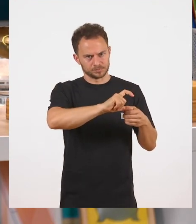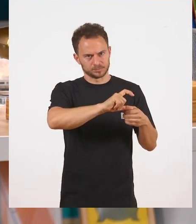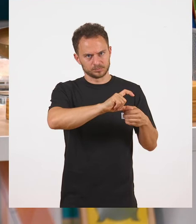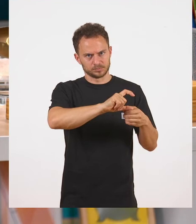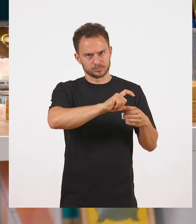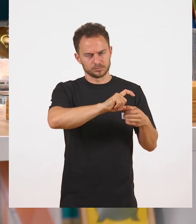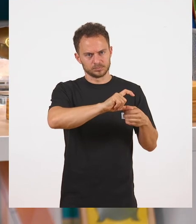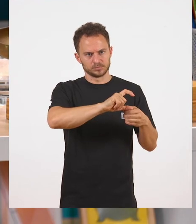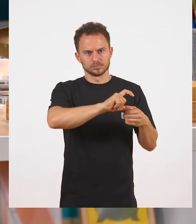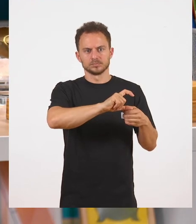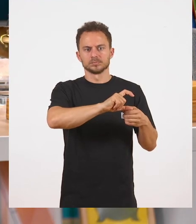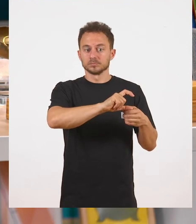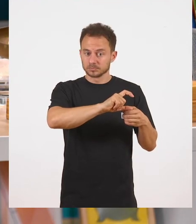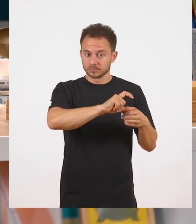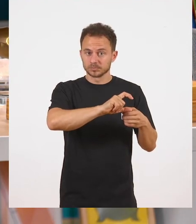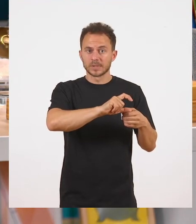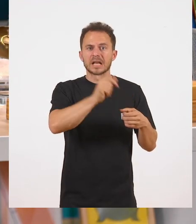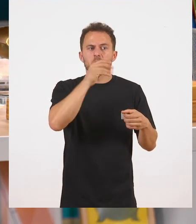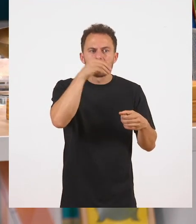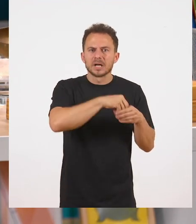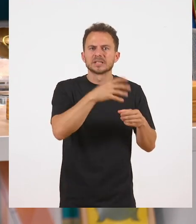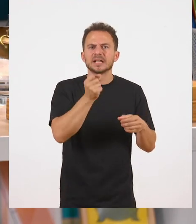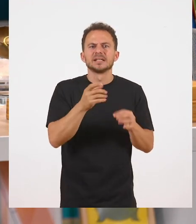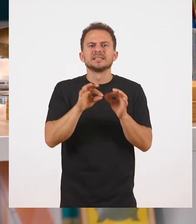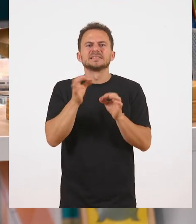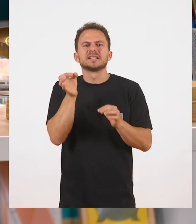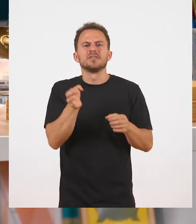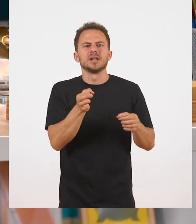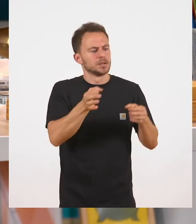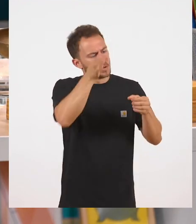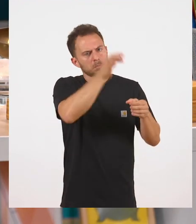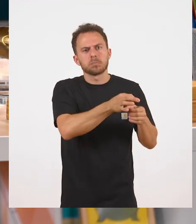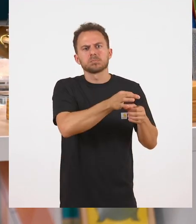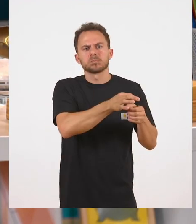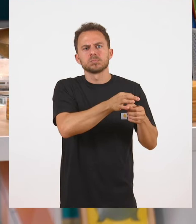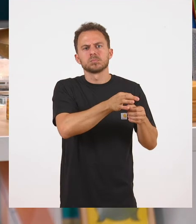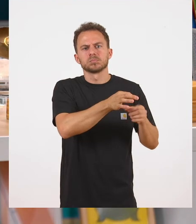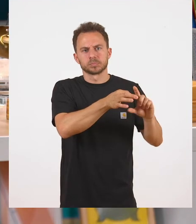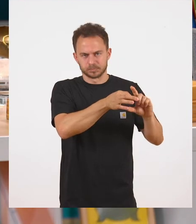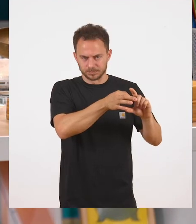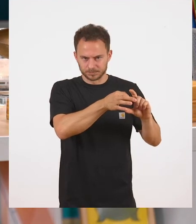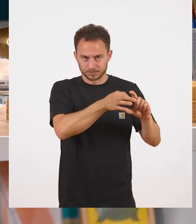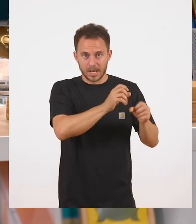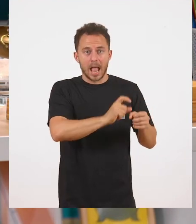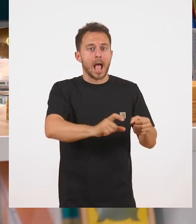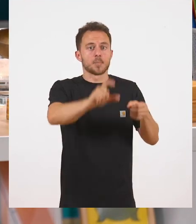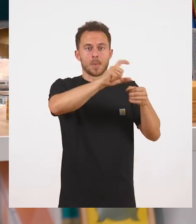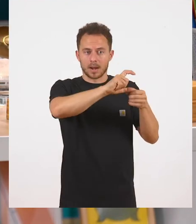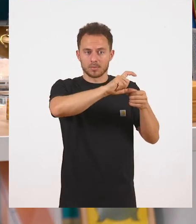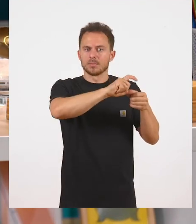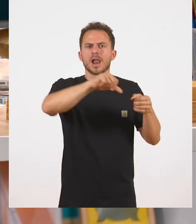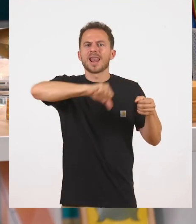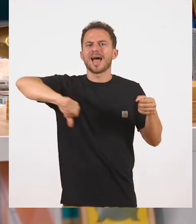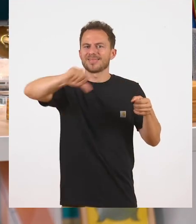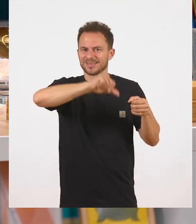ζαχαροπλαστικής για να φαίνεται ότι είναι το νερό. Στο νεράκι λοιπόν παρατηρούμε ότι υπάρχει και ένα σταφύλι μέσα. Συνεχίζω, βλέπω το λαδάκι